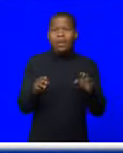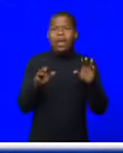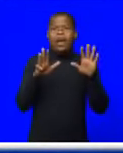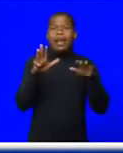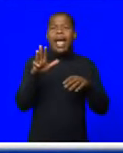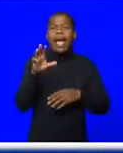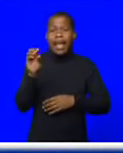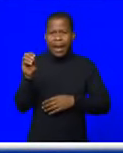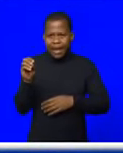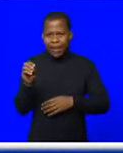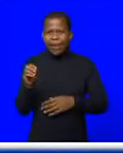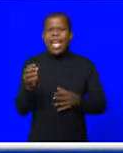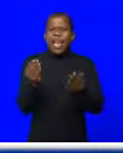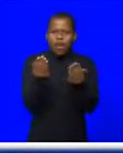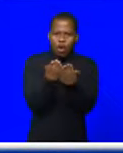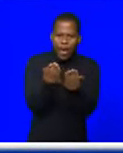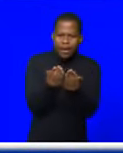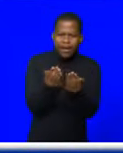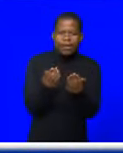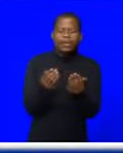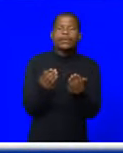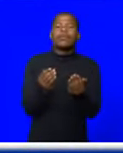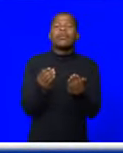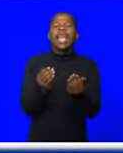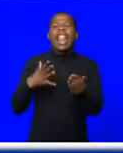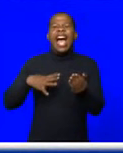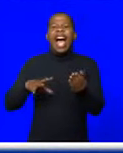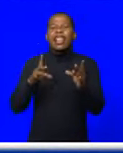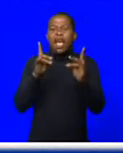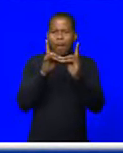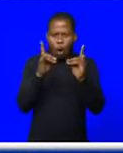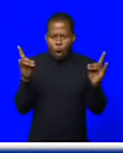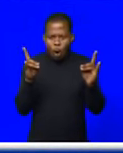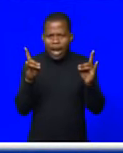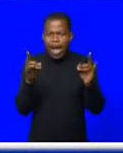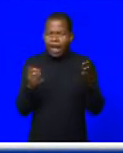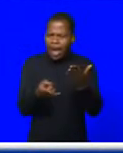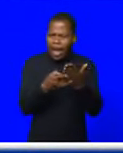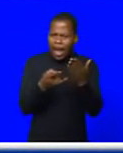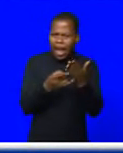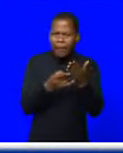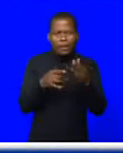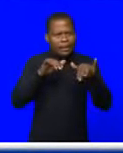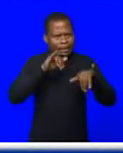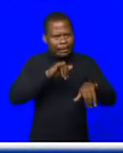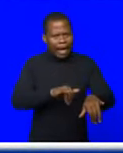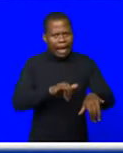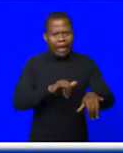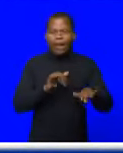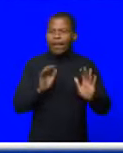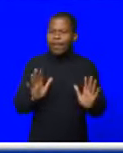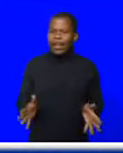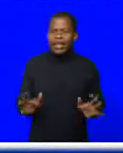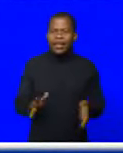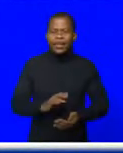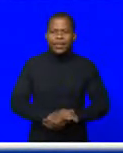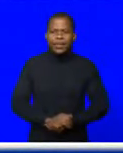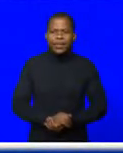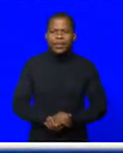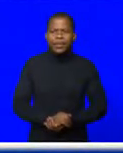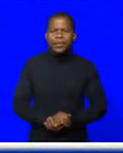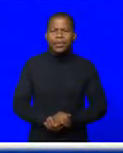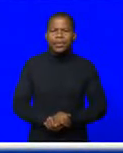bafihle ihloko etikolweni kanye nakuma-shelters. Etindzabeni, kumbe yalungelela makagula, titfombe titfolakala